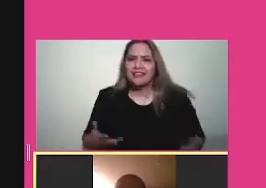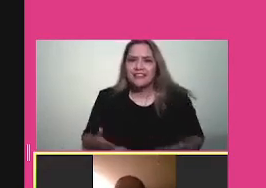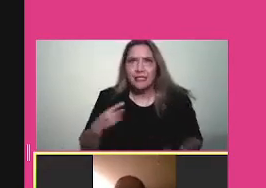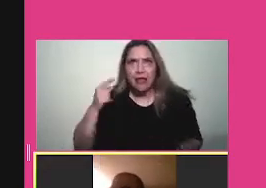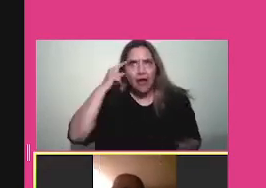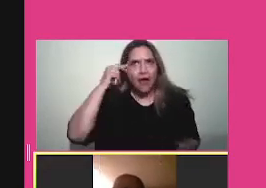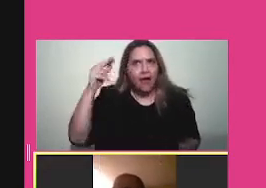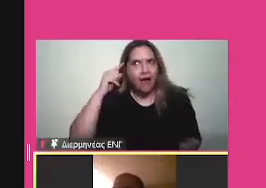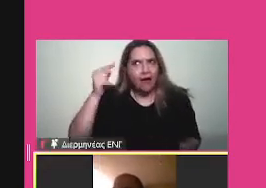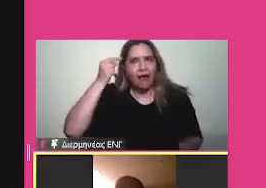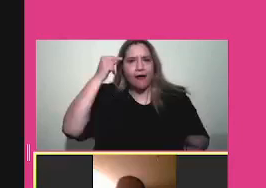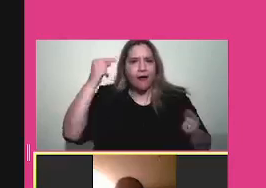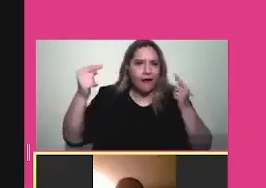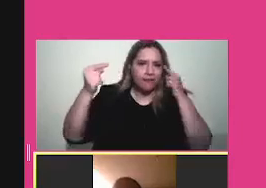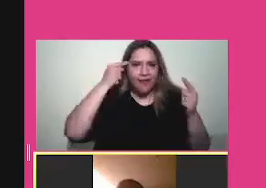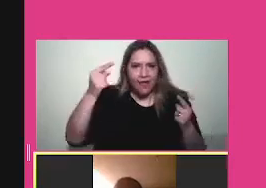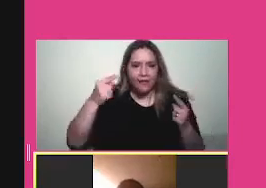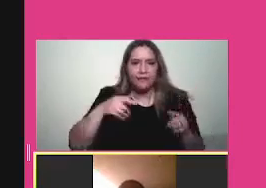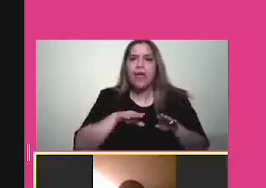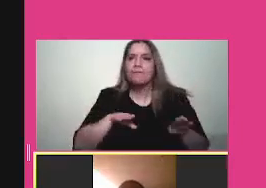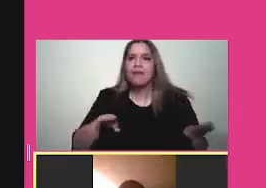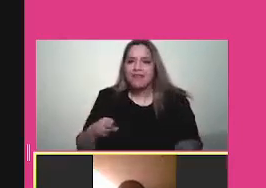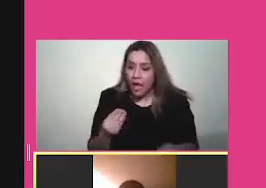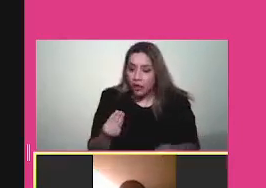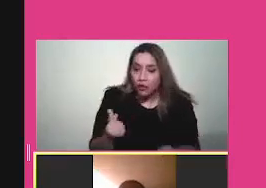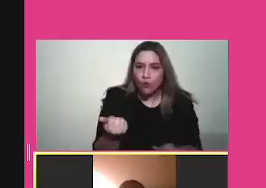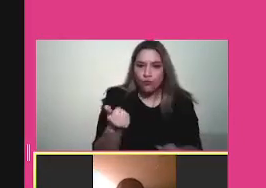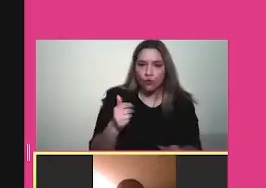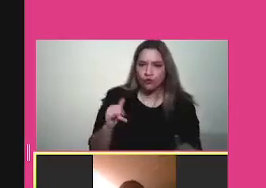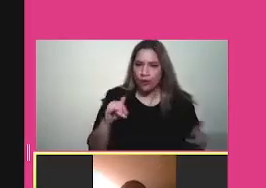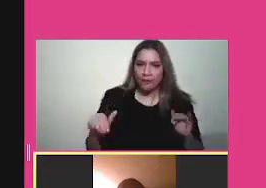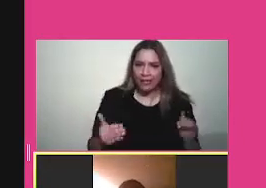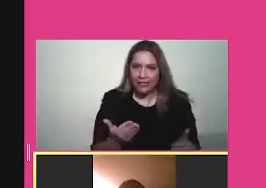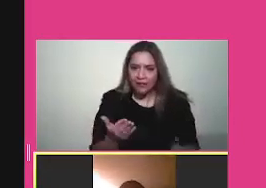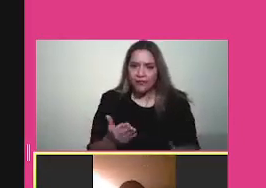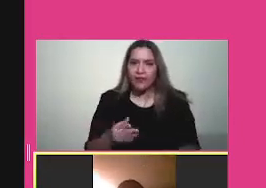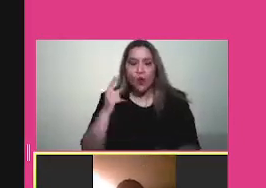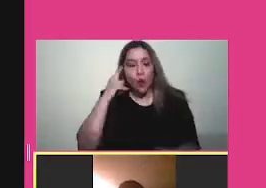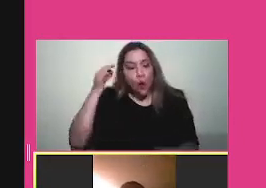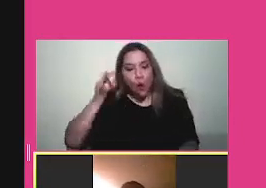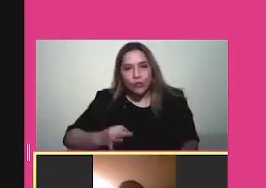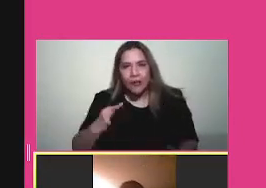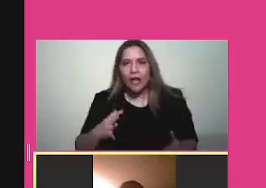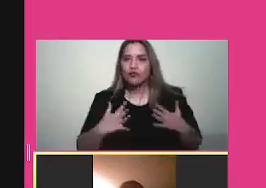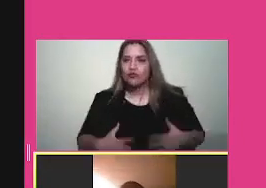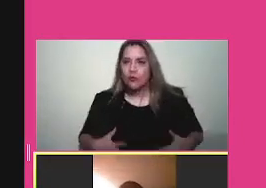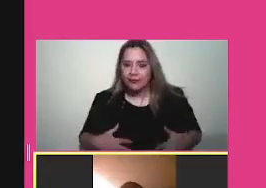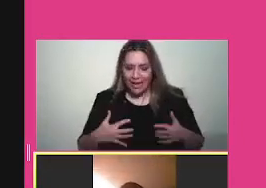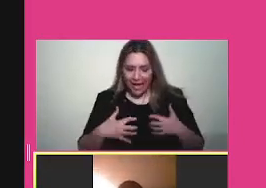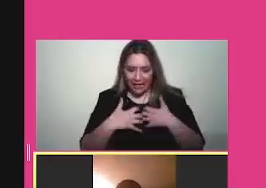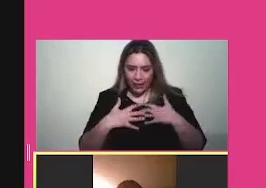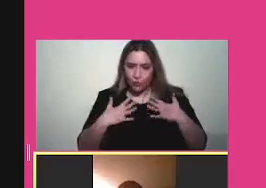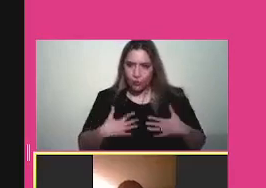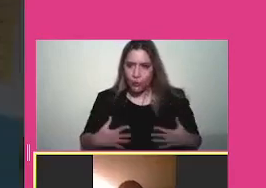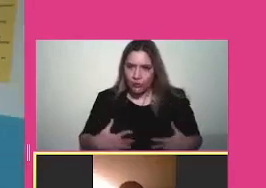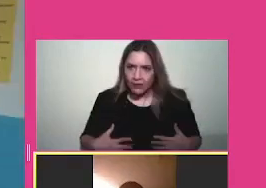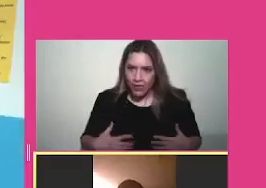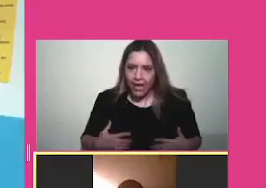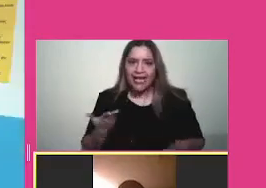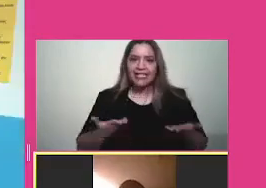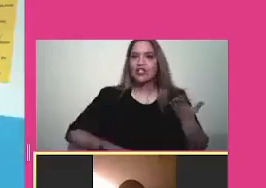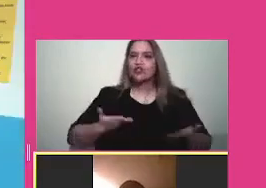φίας. Τα παιδιά μέσα από το παιχνίδι οριμάζουν και σωματικά και λειτουργικά. Υπάρχει μια ισορροπημένη